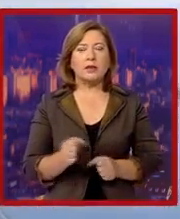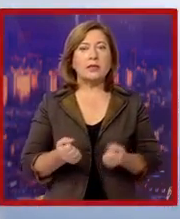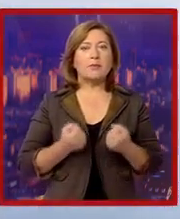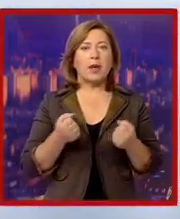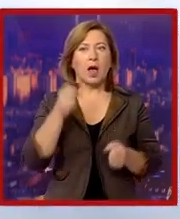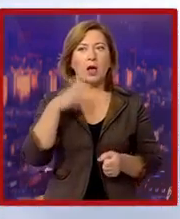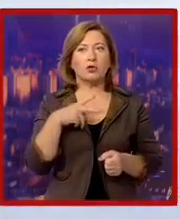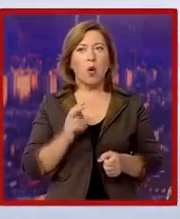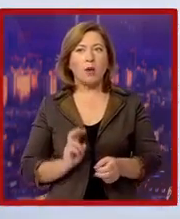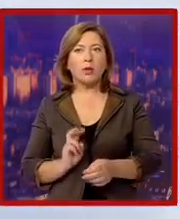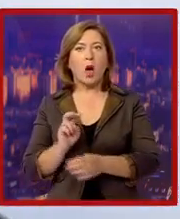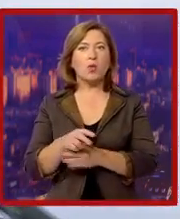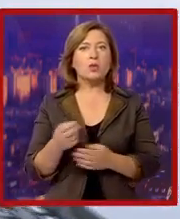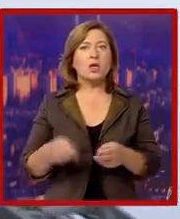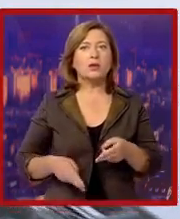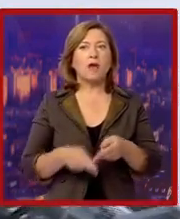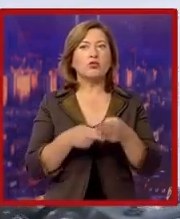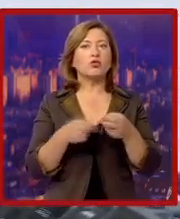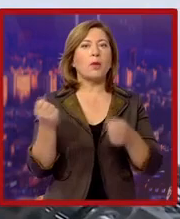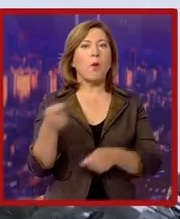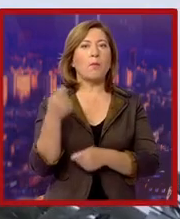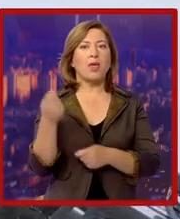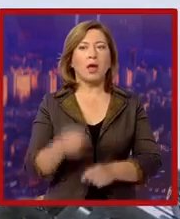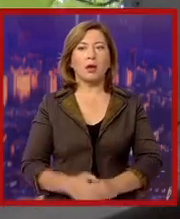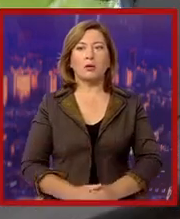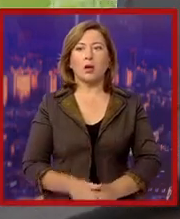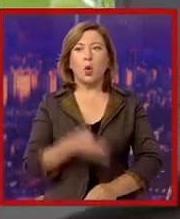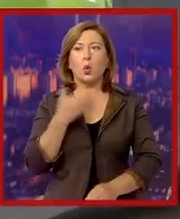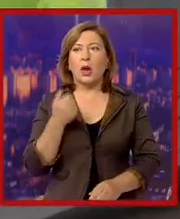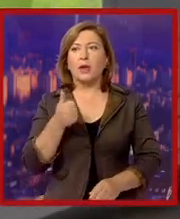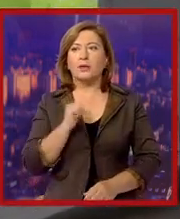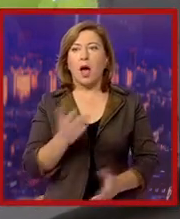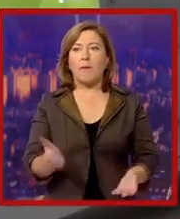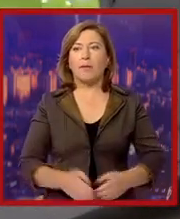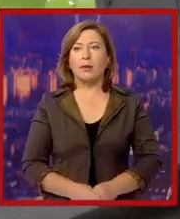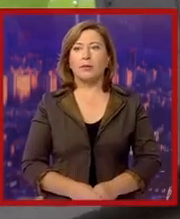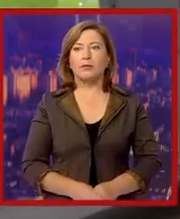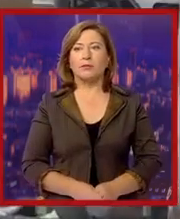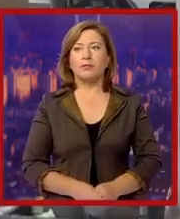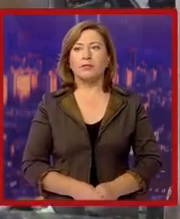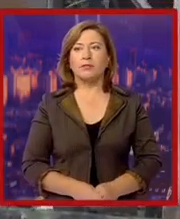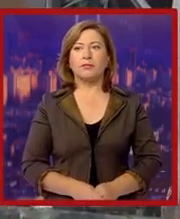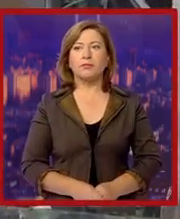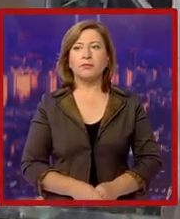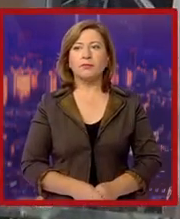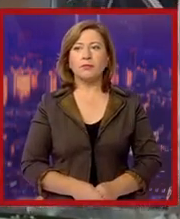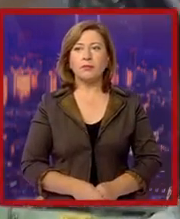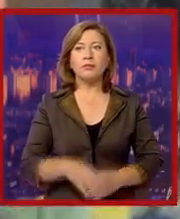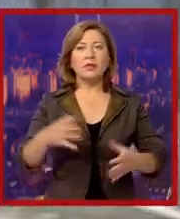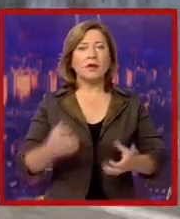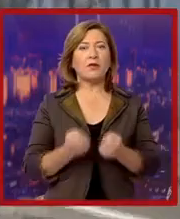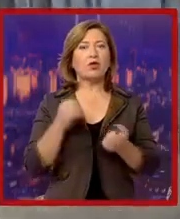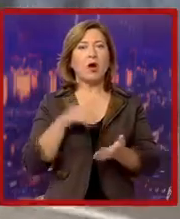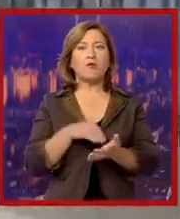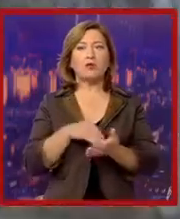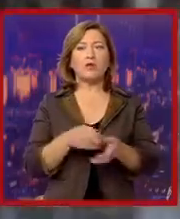de pe stradă le-au sărit în ajutor pompierilor. Nu curge apă, nu este apă, nu funcționează hidranții. Salvatorii au fost nevoiți să